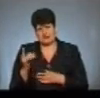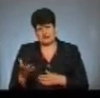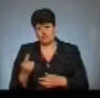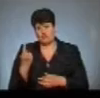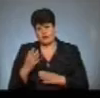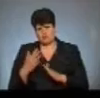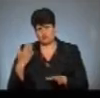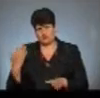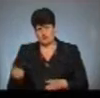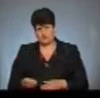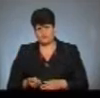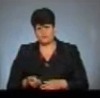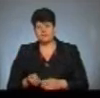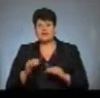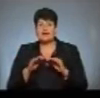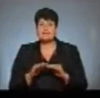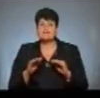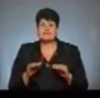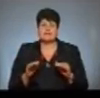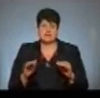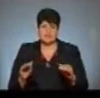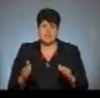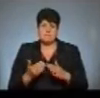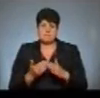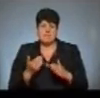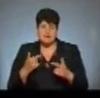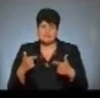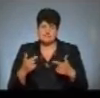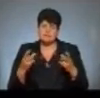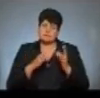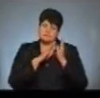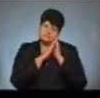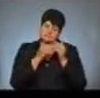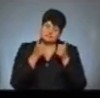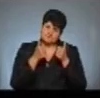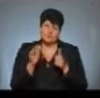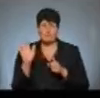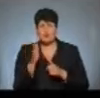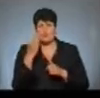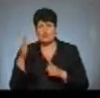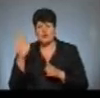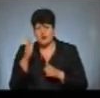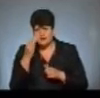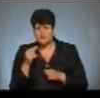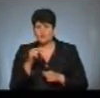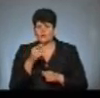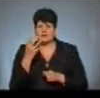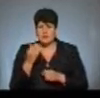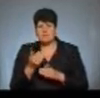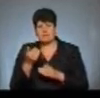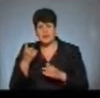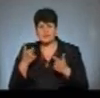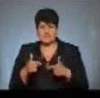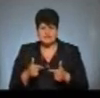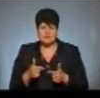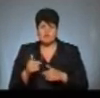першу чергу. Дітям перед екзаменом добре виспатися, прогулятися в той день. Перед